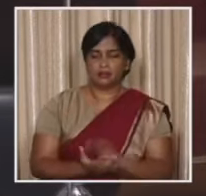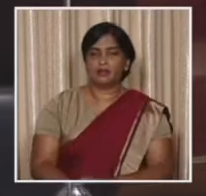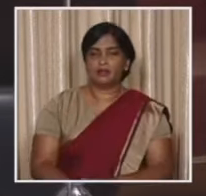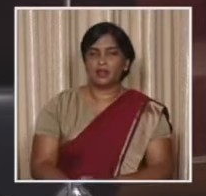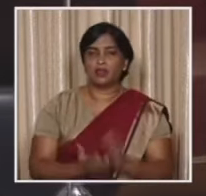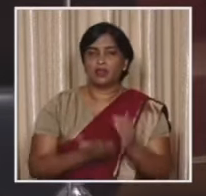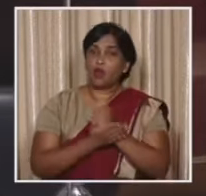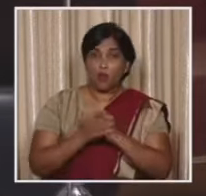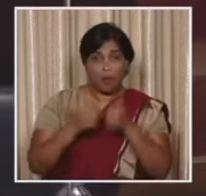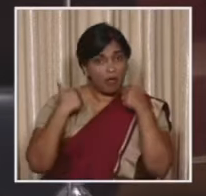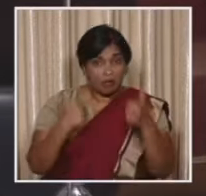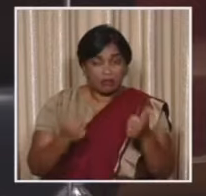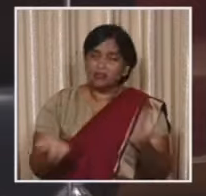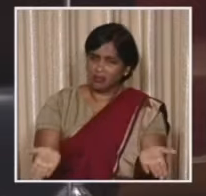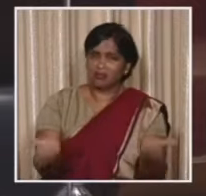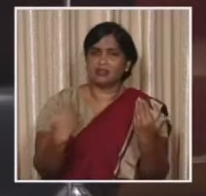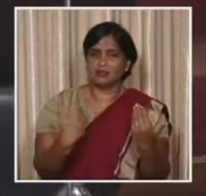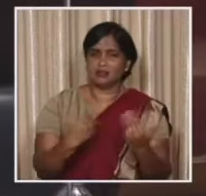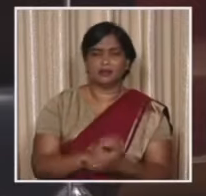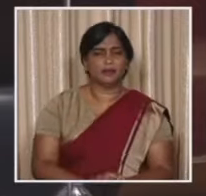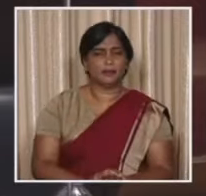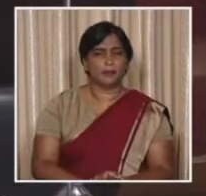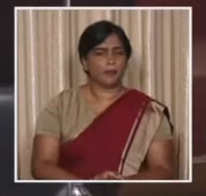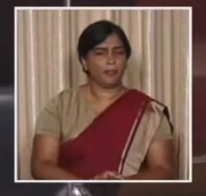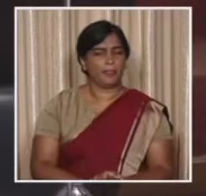ඔක්කොම හරිනම්